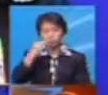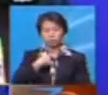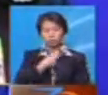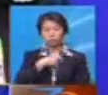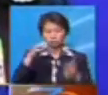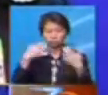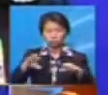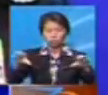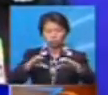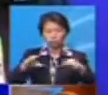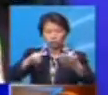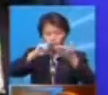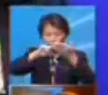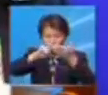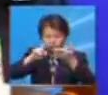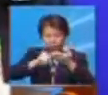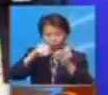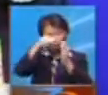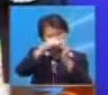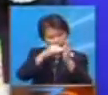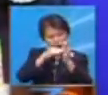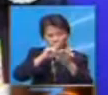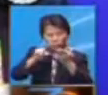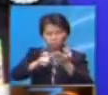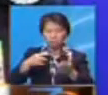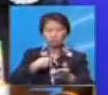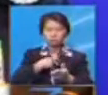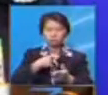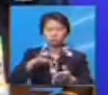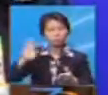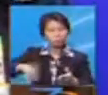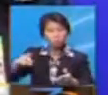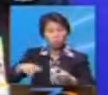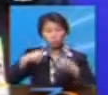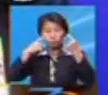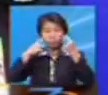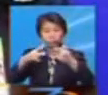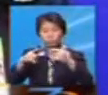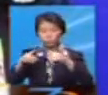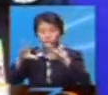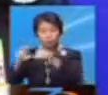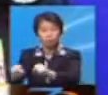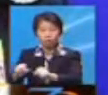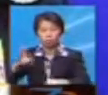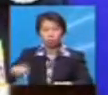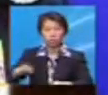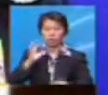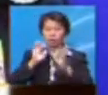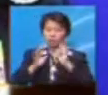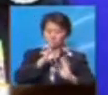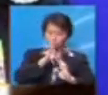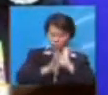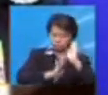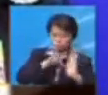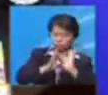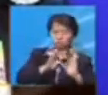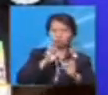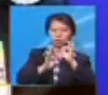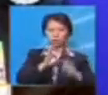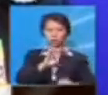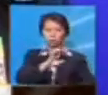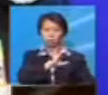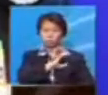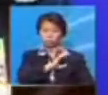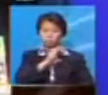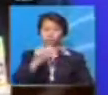membuat semakan, kita masih belum berjaya mengesan lagi. Kalau perbuatan ini oleh anggota polis